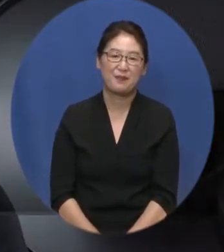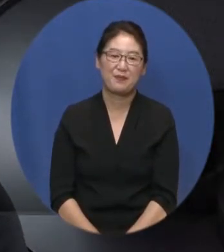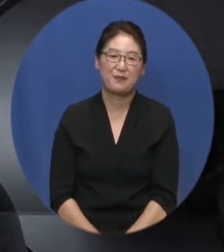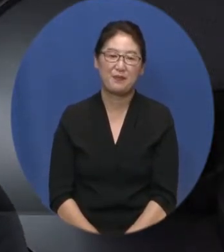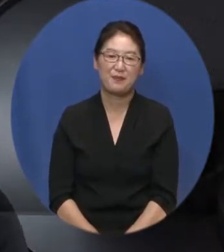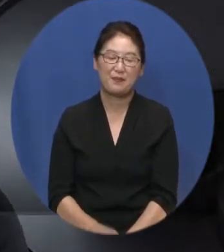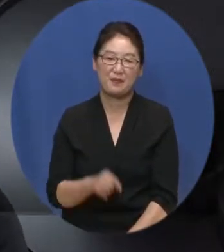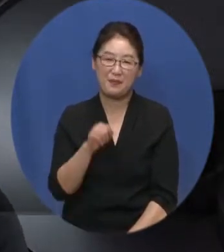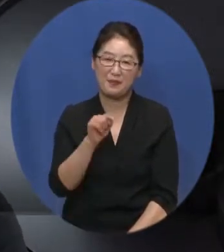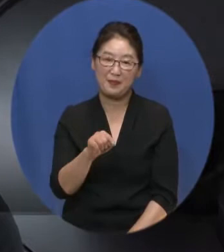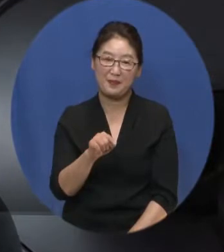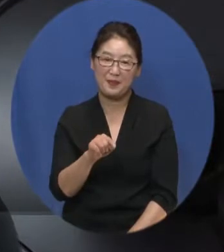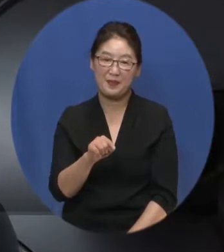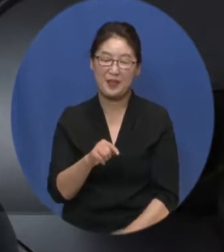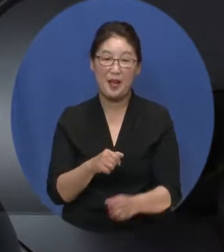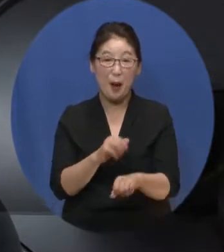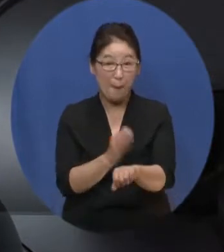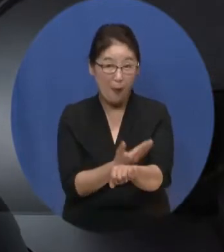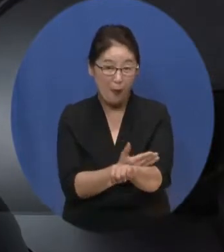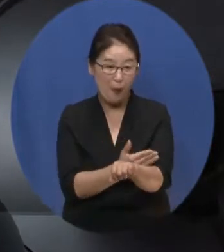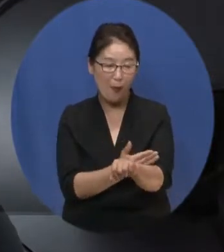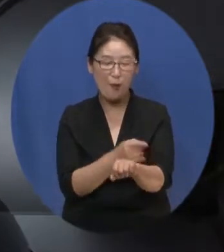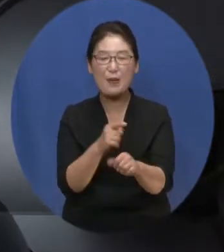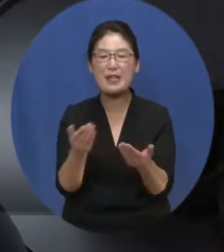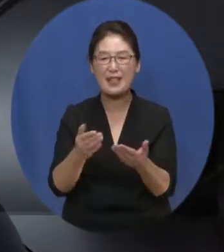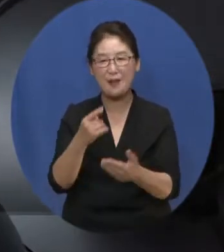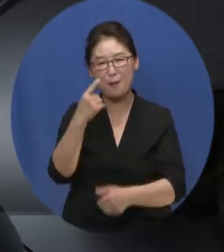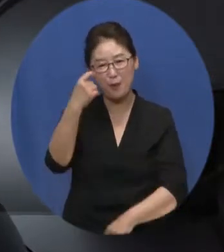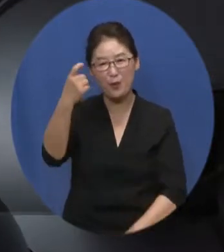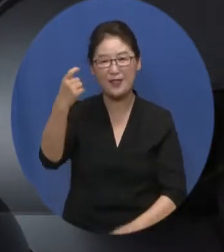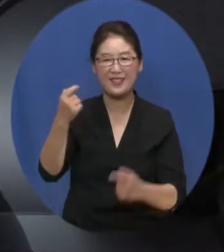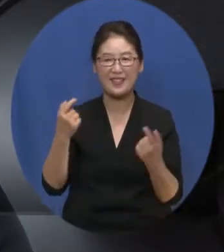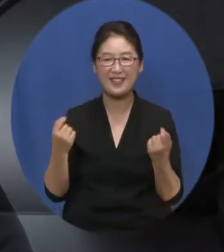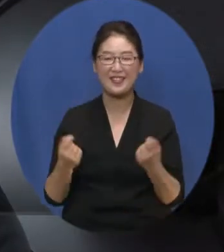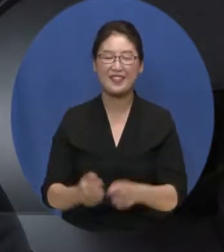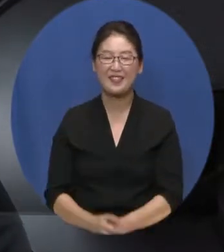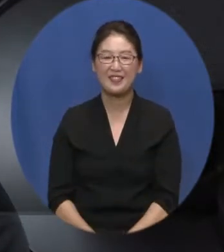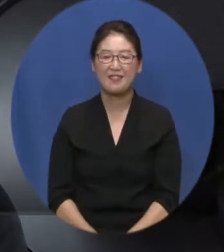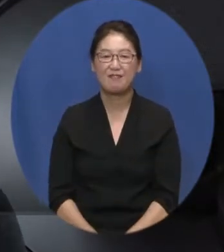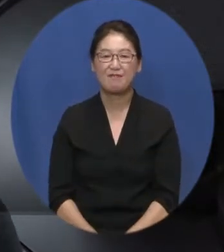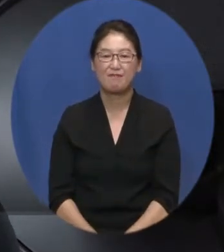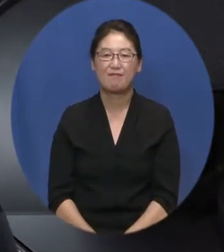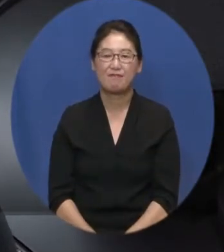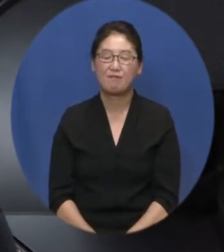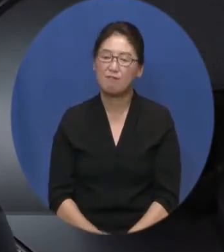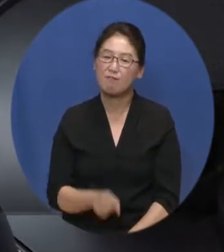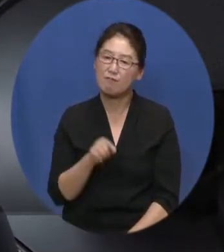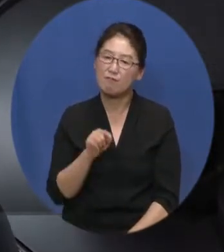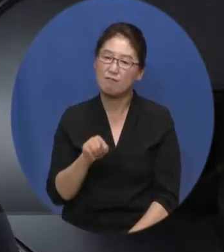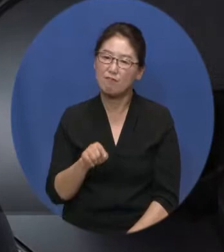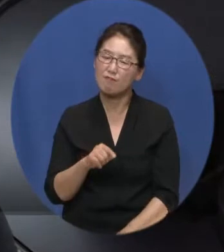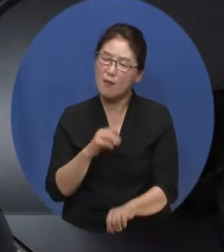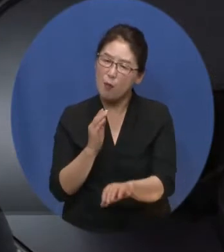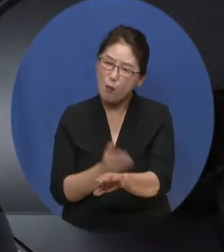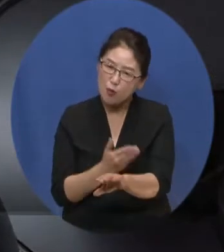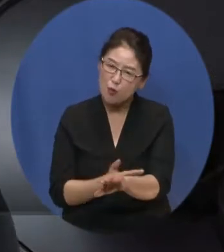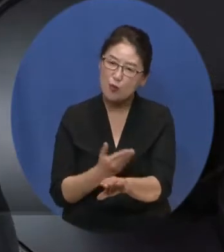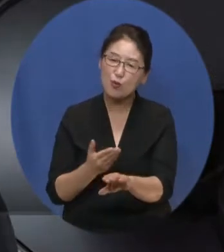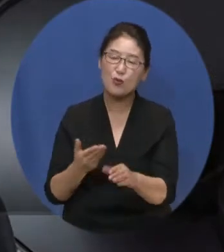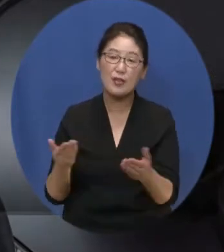일단은 멋있잖아요 멋있는 직업이고 그리고 이제 제가 아 이걸로 뭐